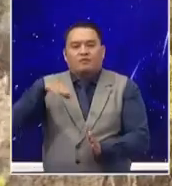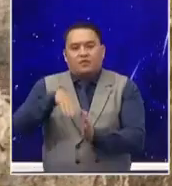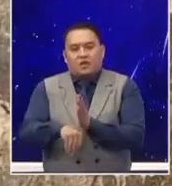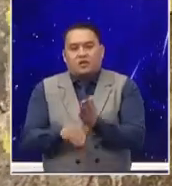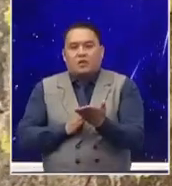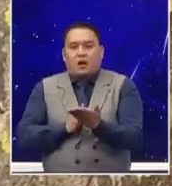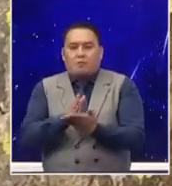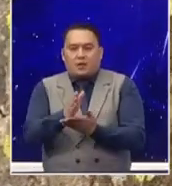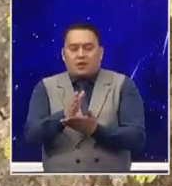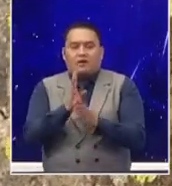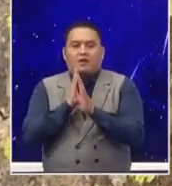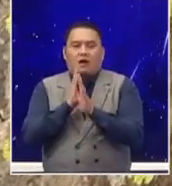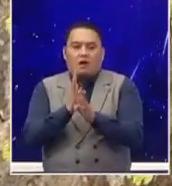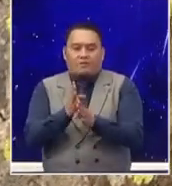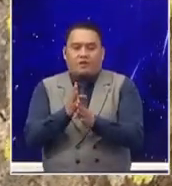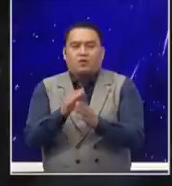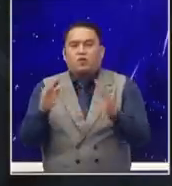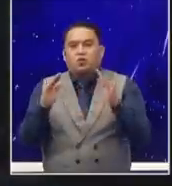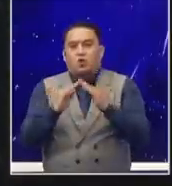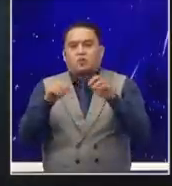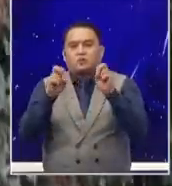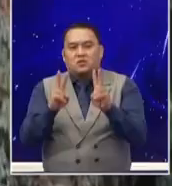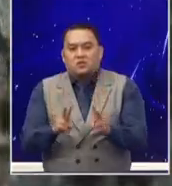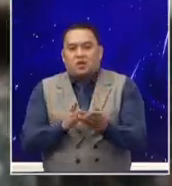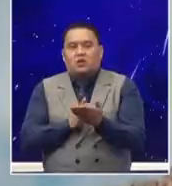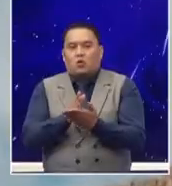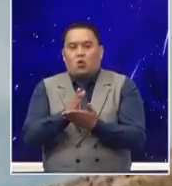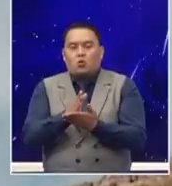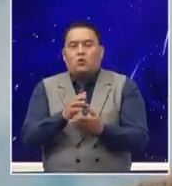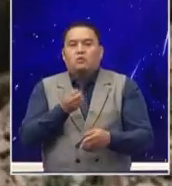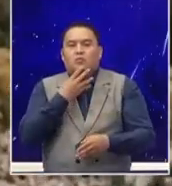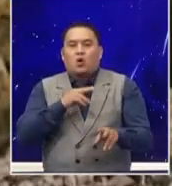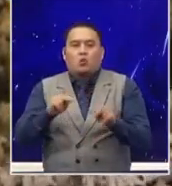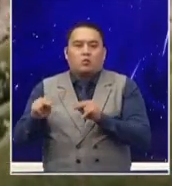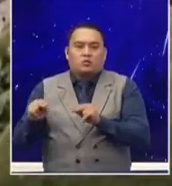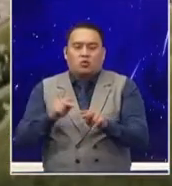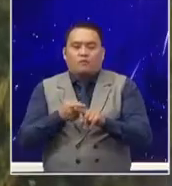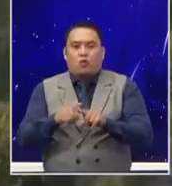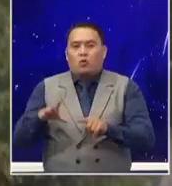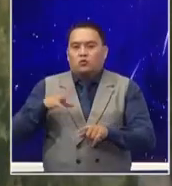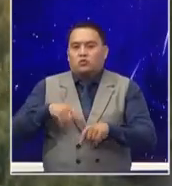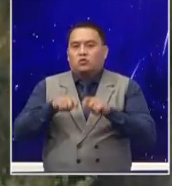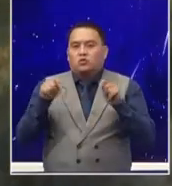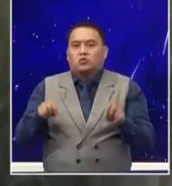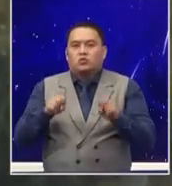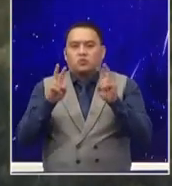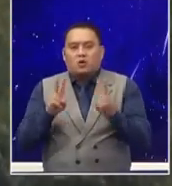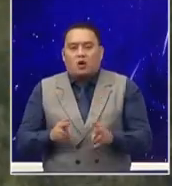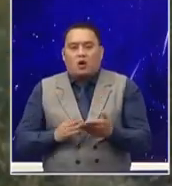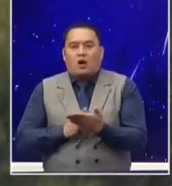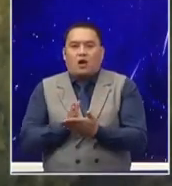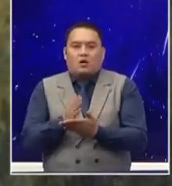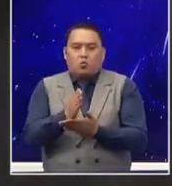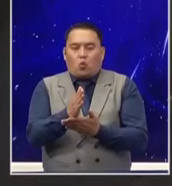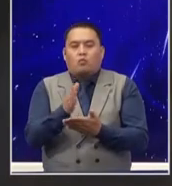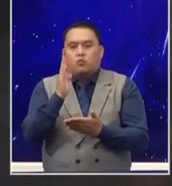перспективное направление «Караванинг», путешествия на автодомах по специальным тур-маршрутам, их благоустройство. А также в скором времени создадут специальную цифровую карту